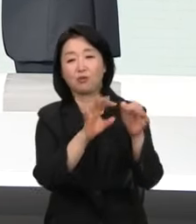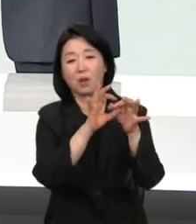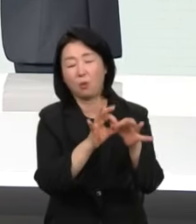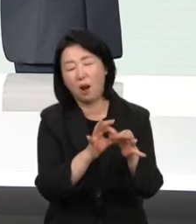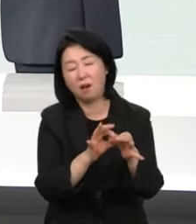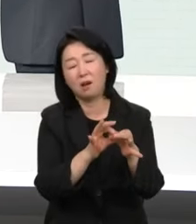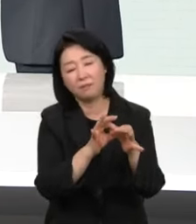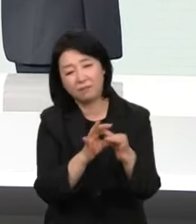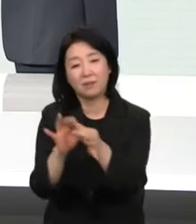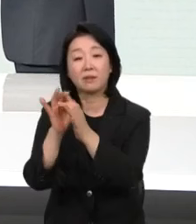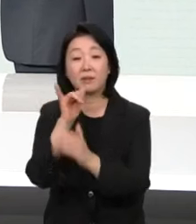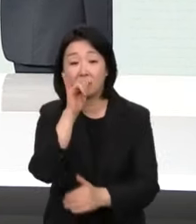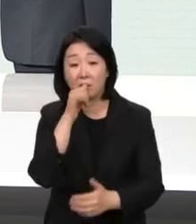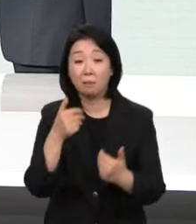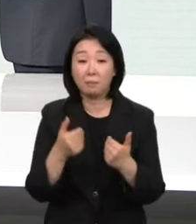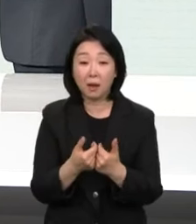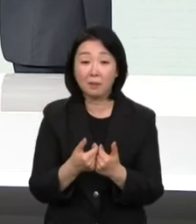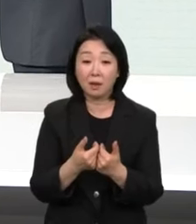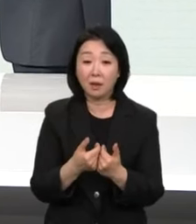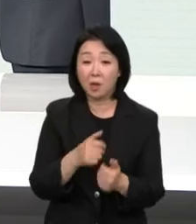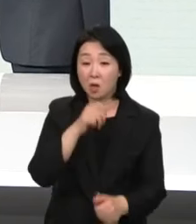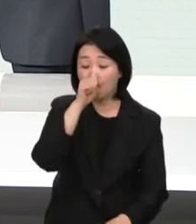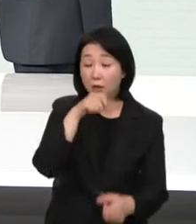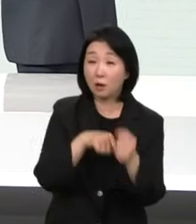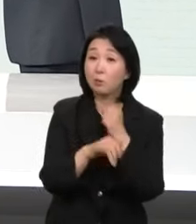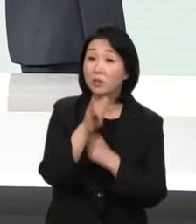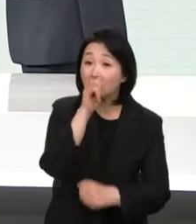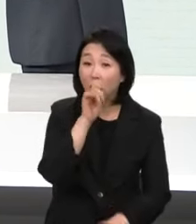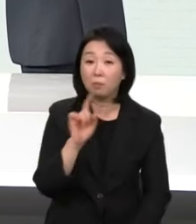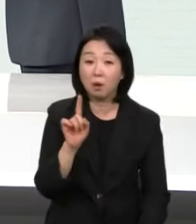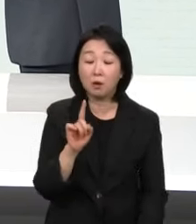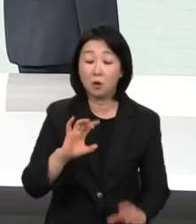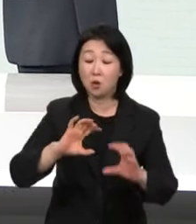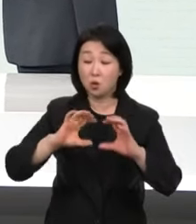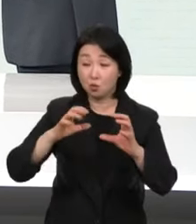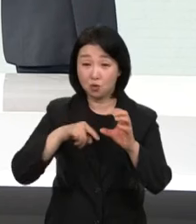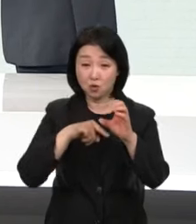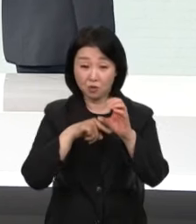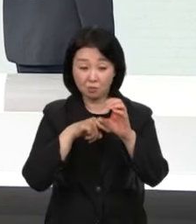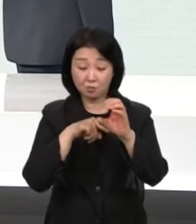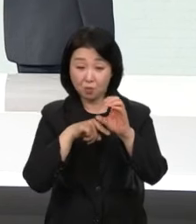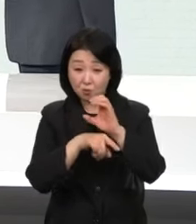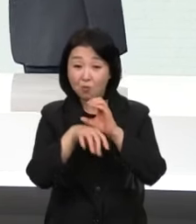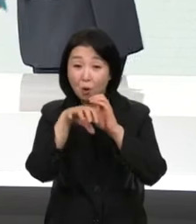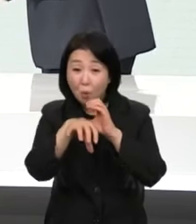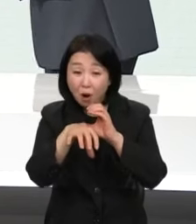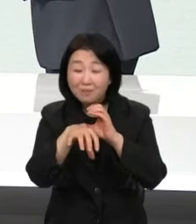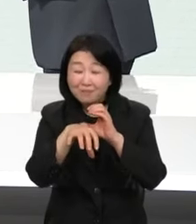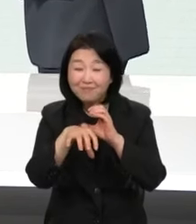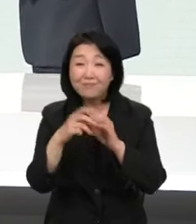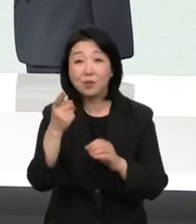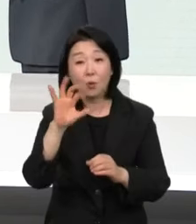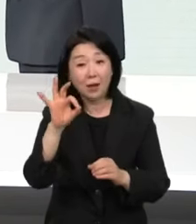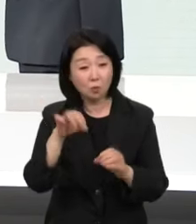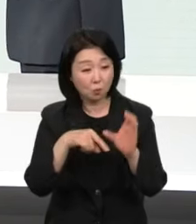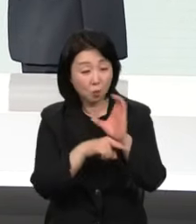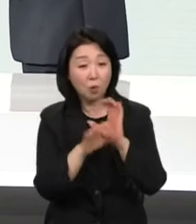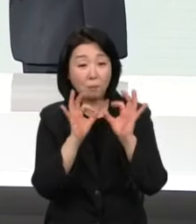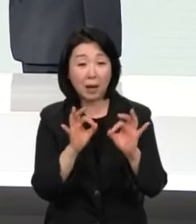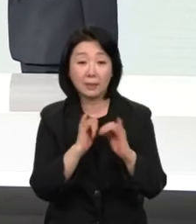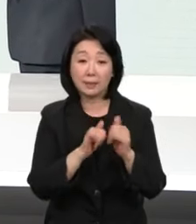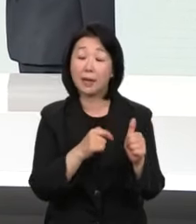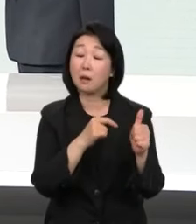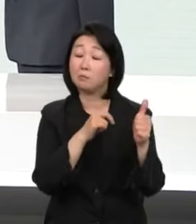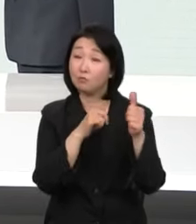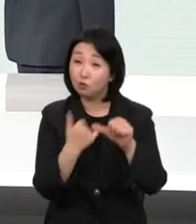있고요. 반대로 좋다라는 의미가 하나 있습니다. 자, 국립국어원 우리말샘 사전의 관용어 표현을 직접 찾아봤는데 자, 사람 죽이다,